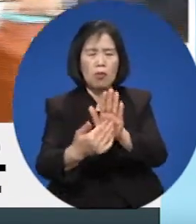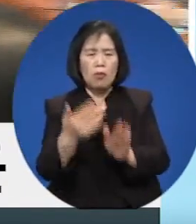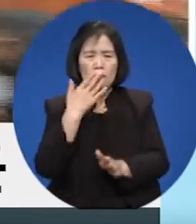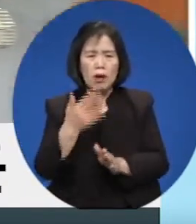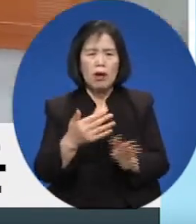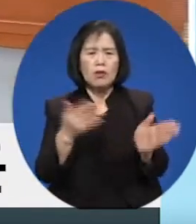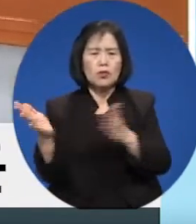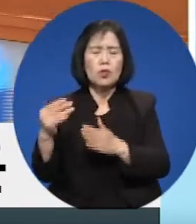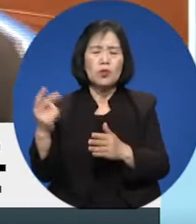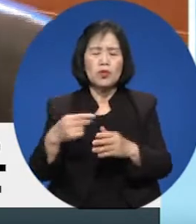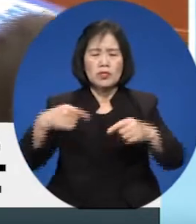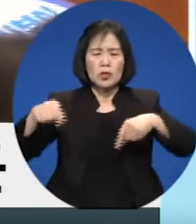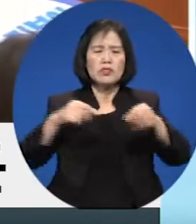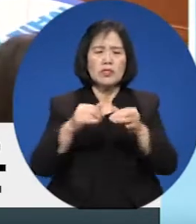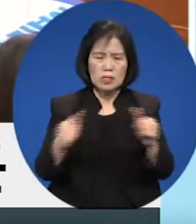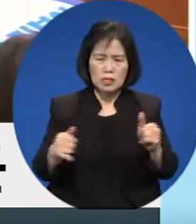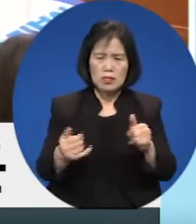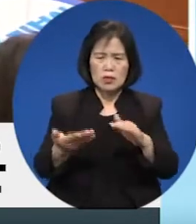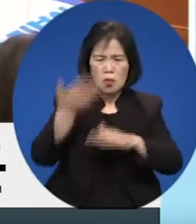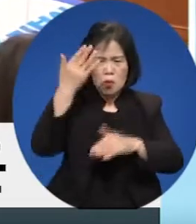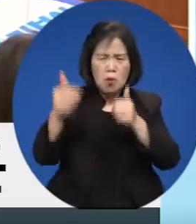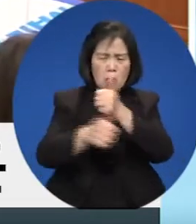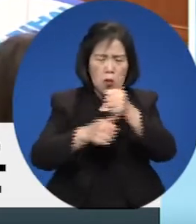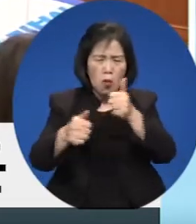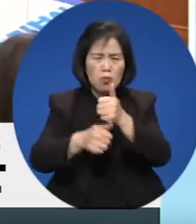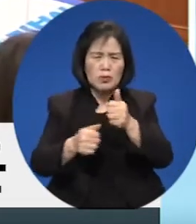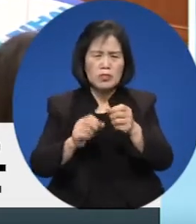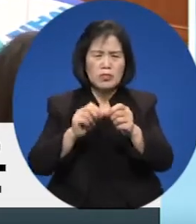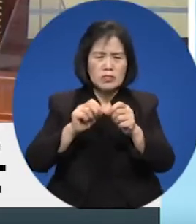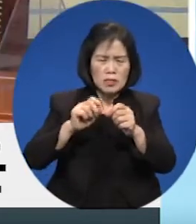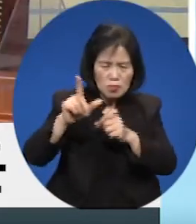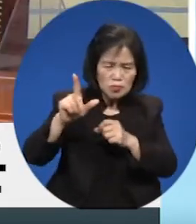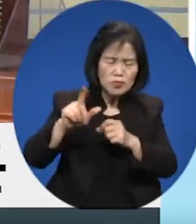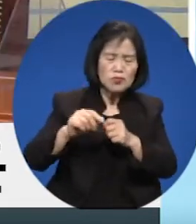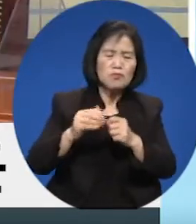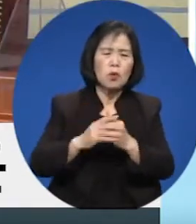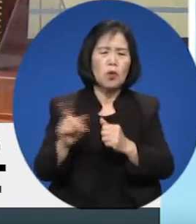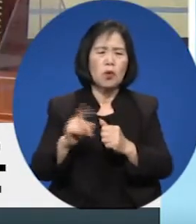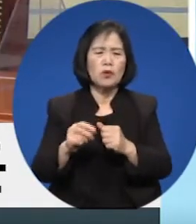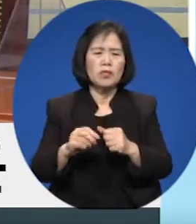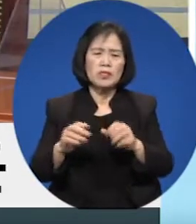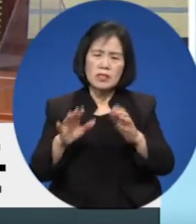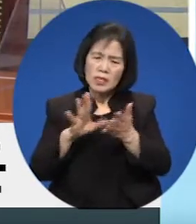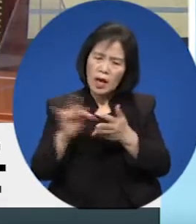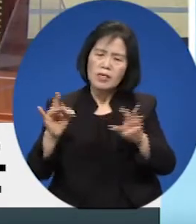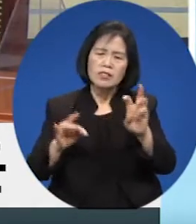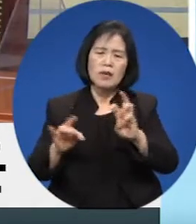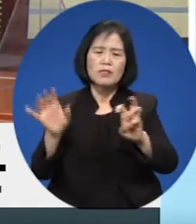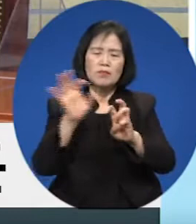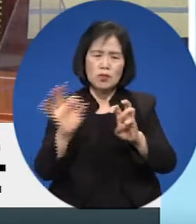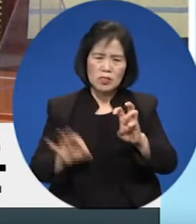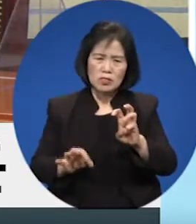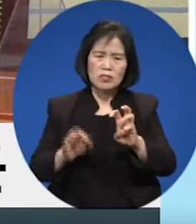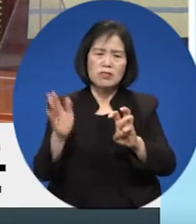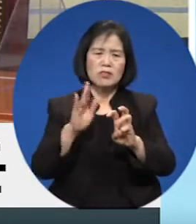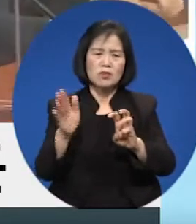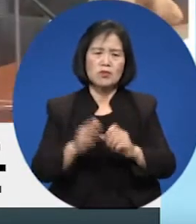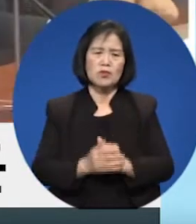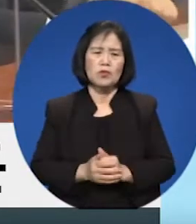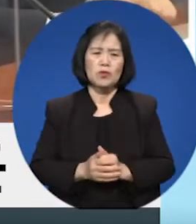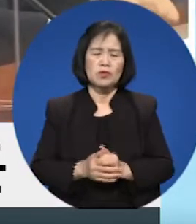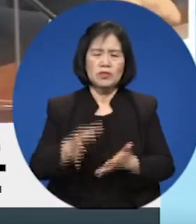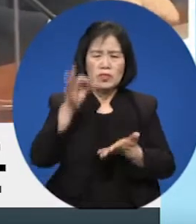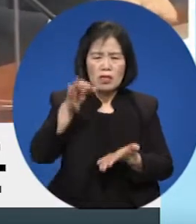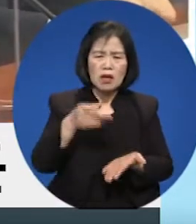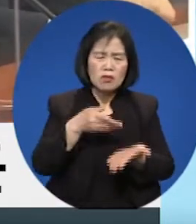그리고 실제로 우리나라 정치인들 그다음 고위 0 차들 대부분이 대부분 아니지만 거의 한 30% 정도로 제가 알고 있어요 사실 재산